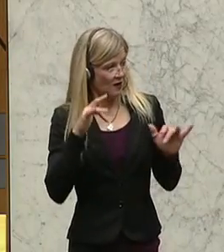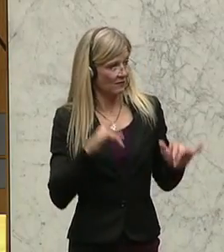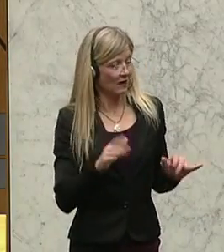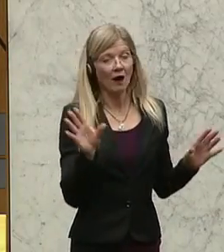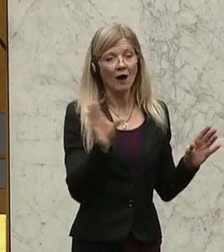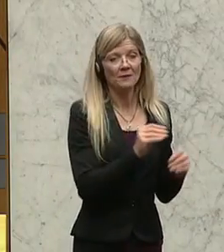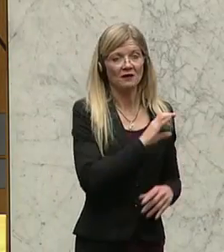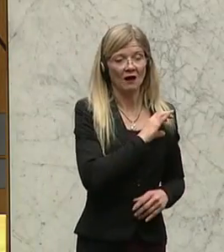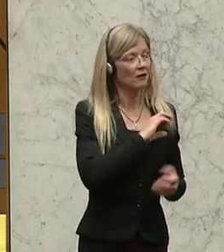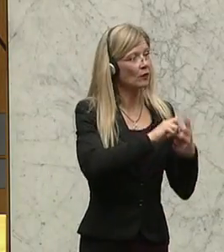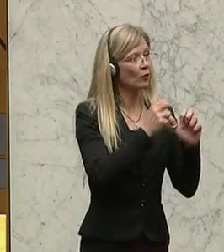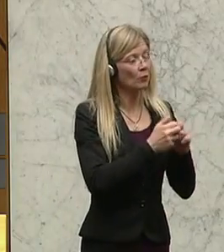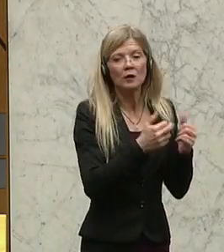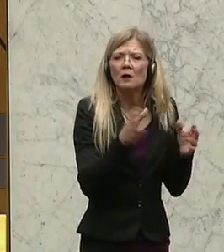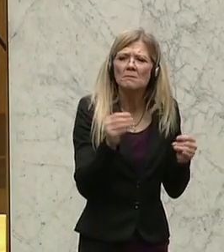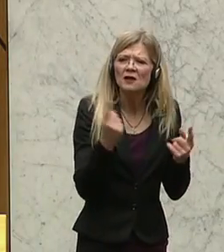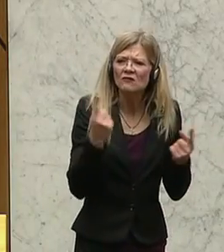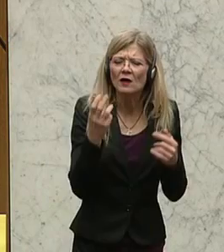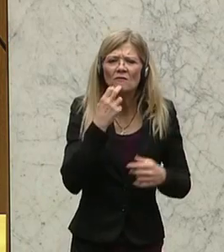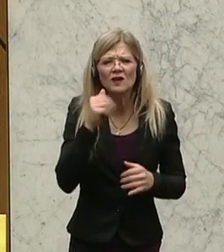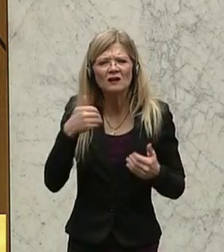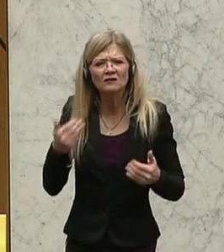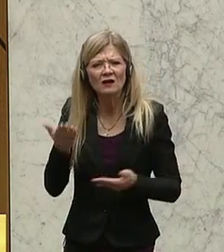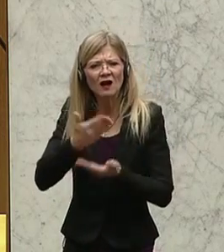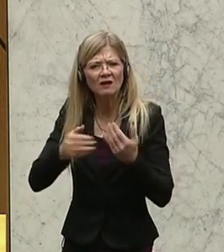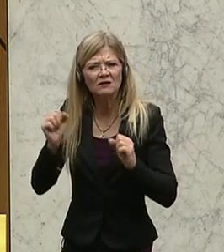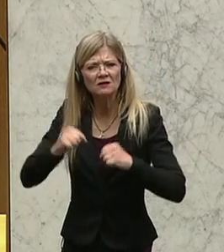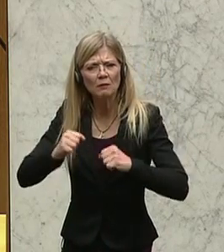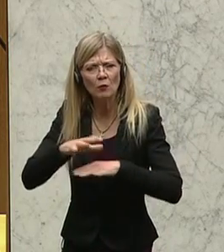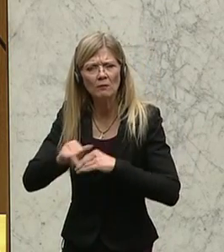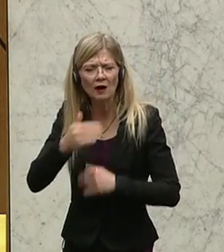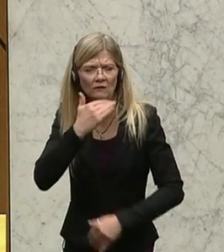Land wollen wir denn dann Handelsabkommen abschließen? Vielen Dank.